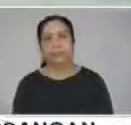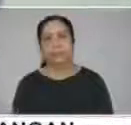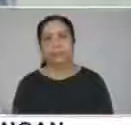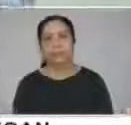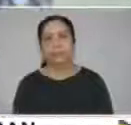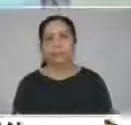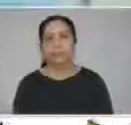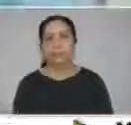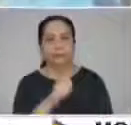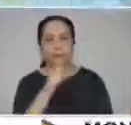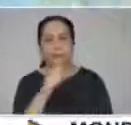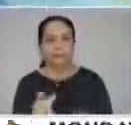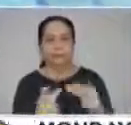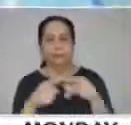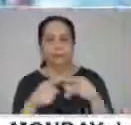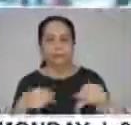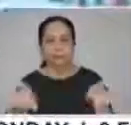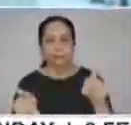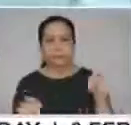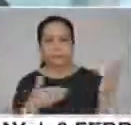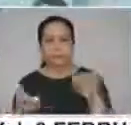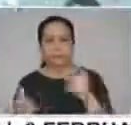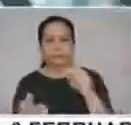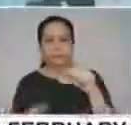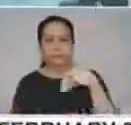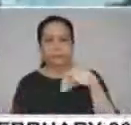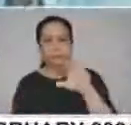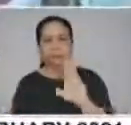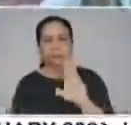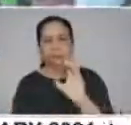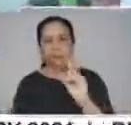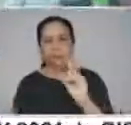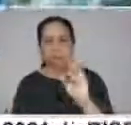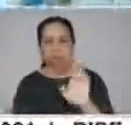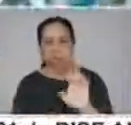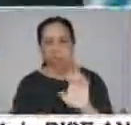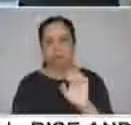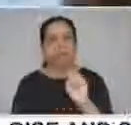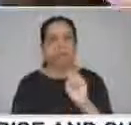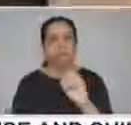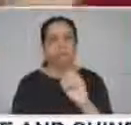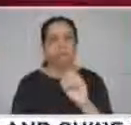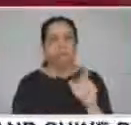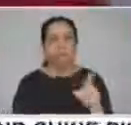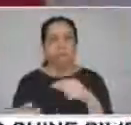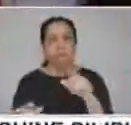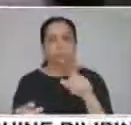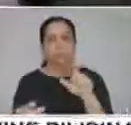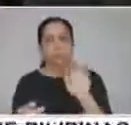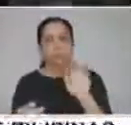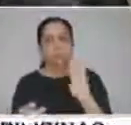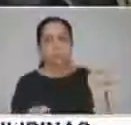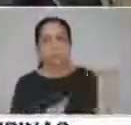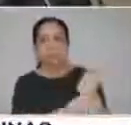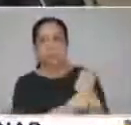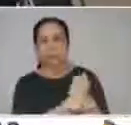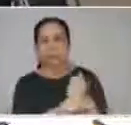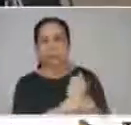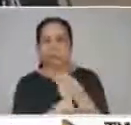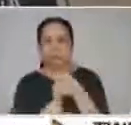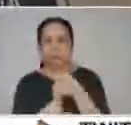Alam naman natin lahat yan na huwag na tayong maging pasaway. Yun po, maraming salamat po, Colonel